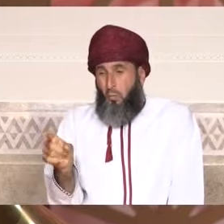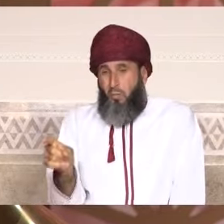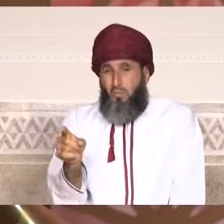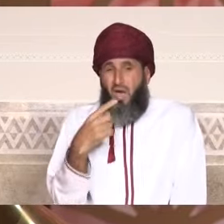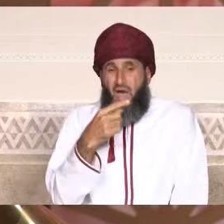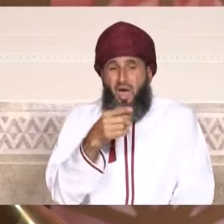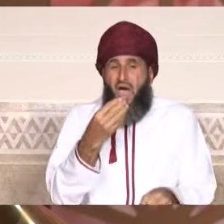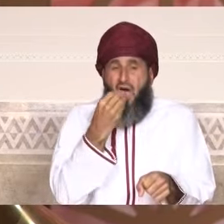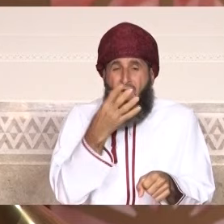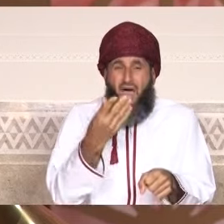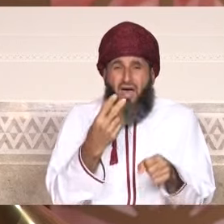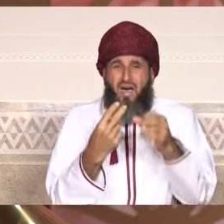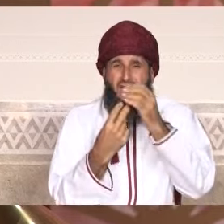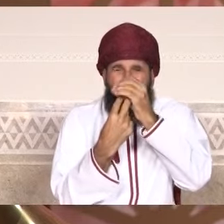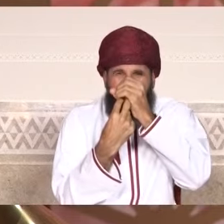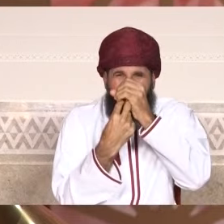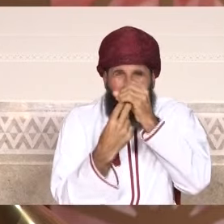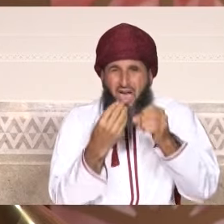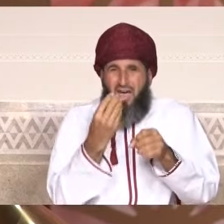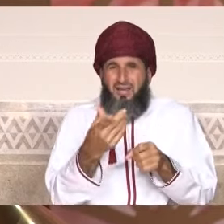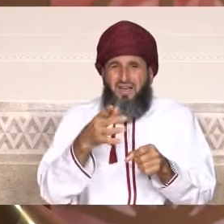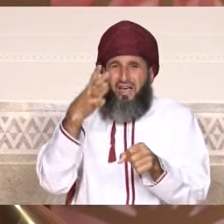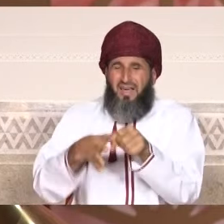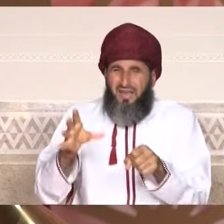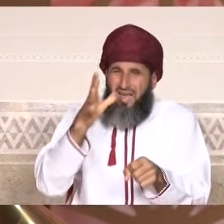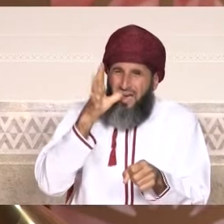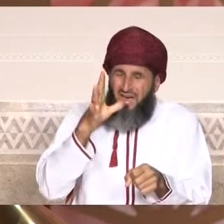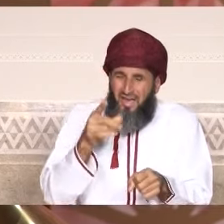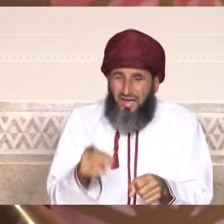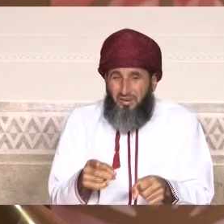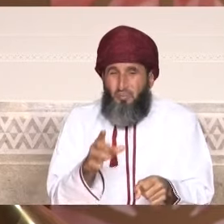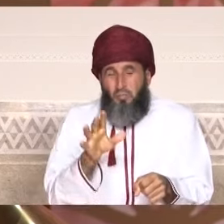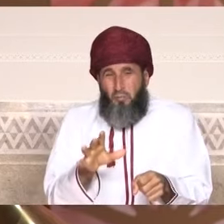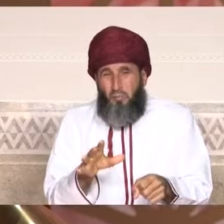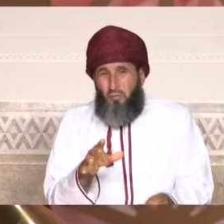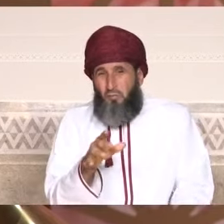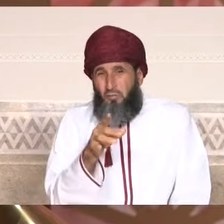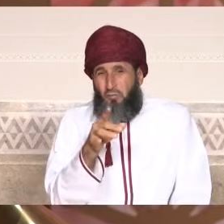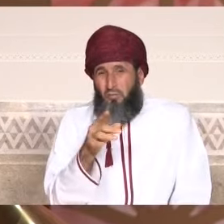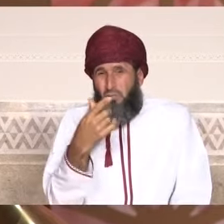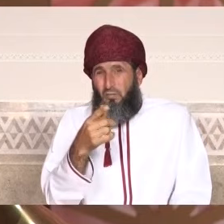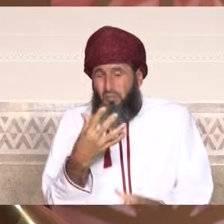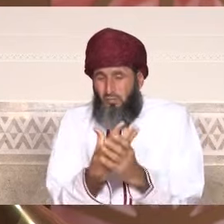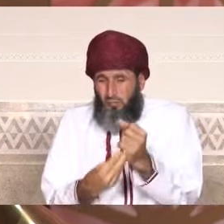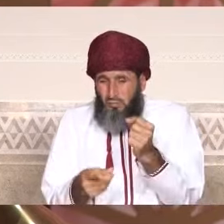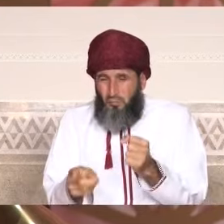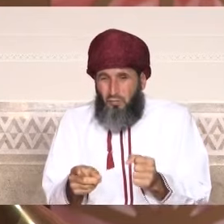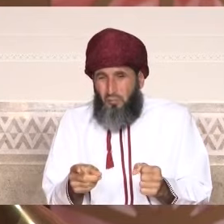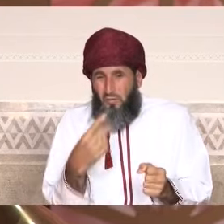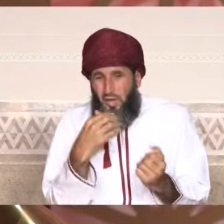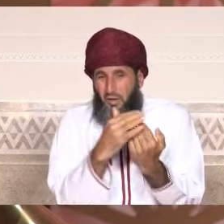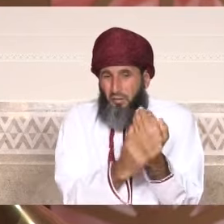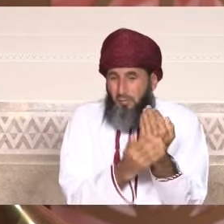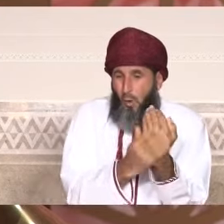الخنزير وتشرب الخمر، وإذا كتب الله تبارك وتعالى لهما الولد فإنها ستتولى